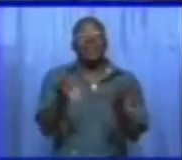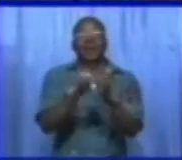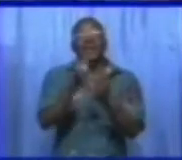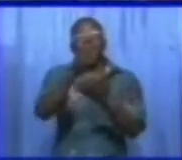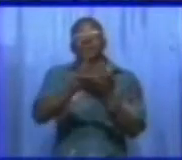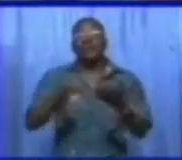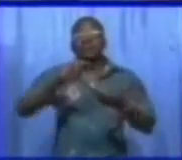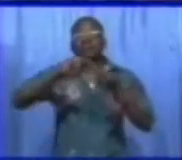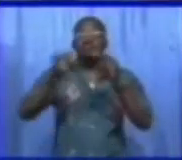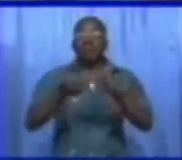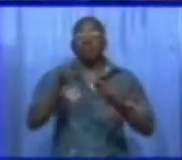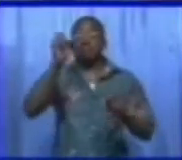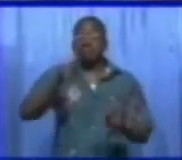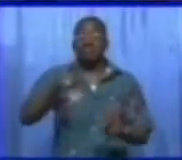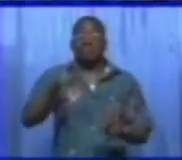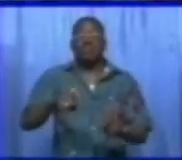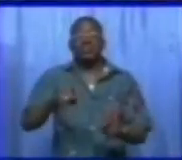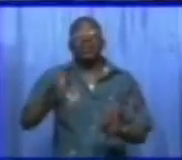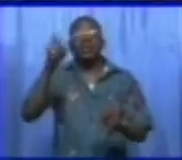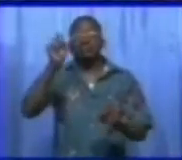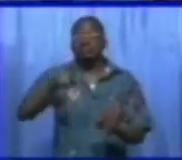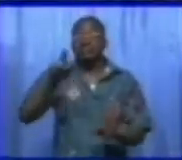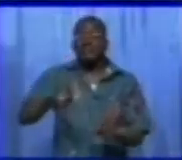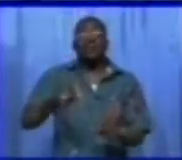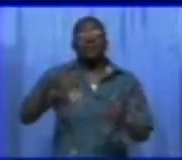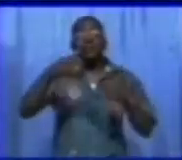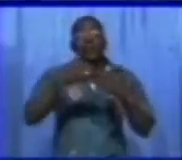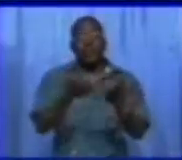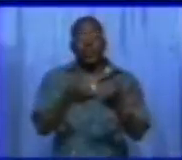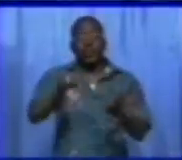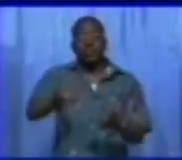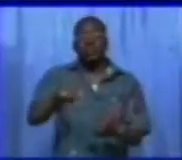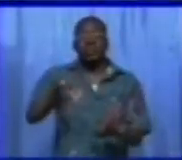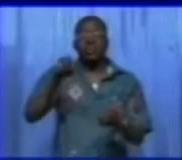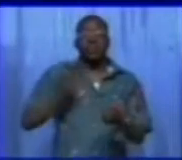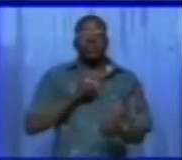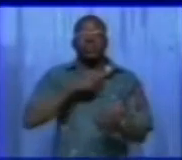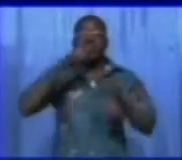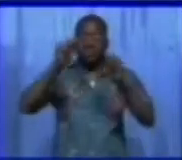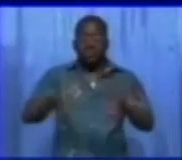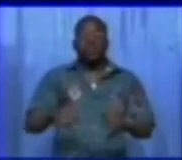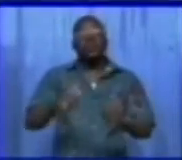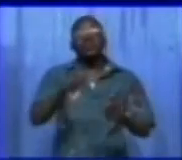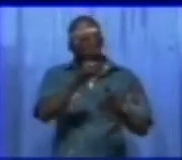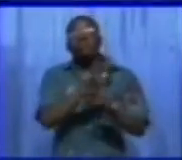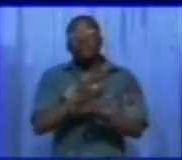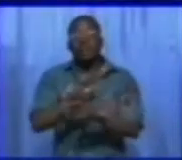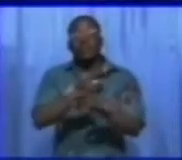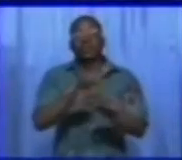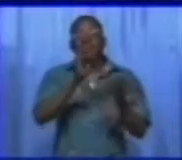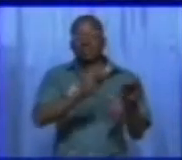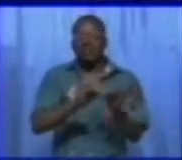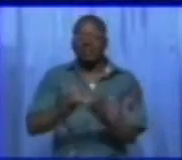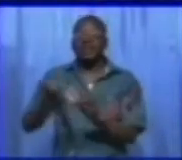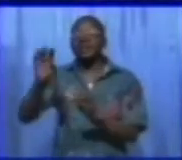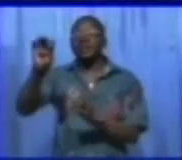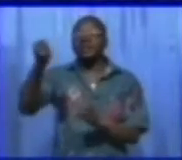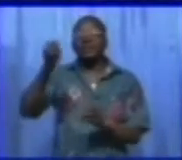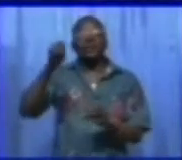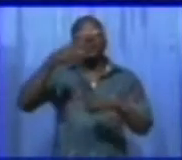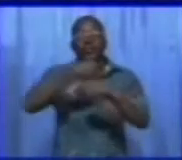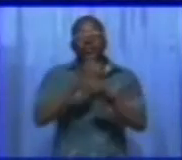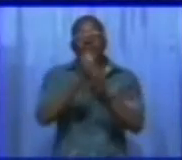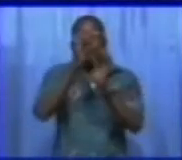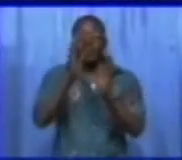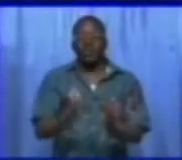certain nombre d'exigences, et ces exigences nécessitent vraiment que nous puissions encadrer, nous puissions organiser nos